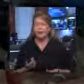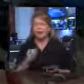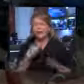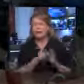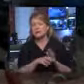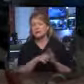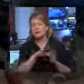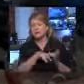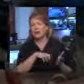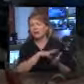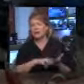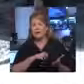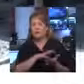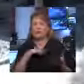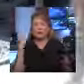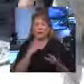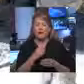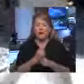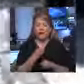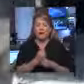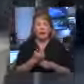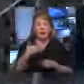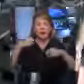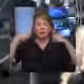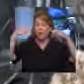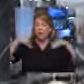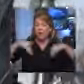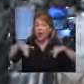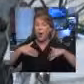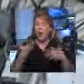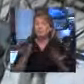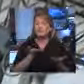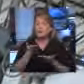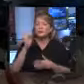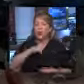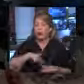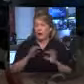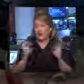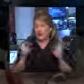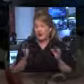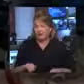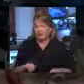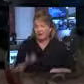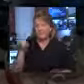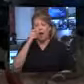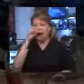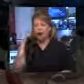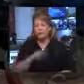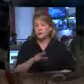חסכונותיי מכל החיים. אין לי תאורת רחוב, אין לי בית ספר, אין לי שום שירותים העירייה. ההתנהגות היא חוצפנית